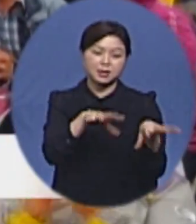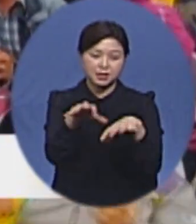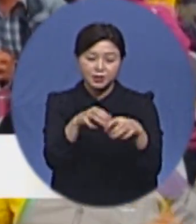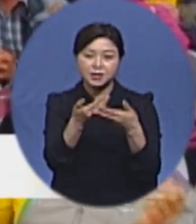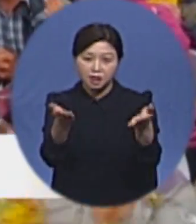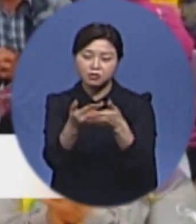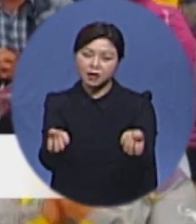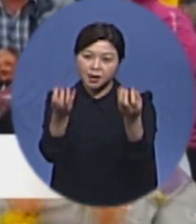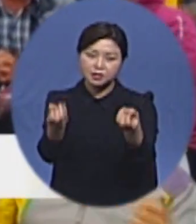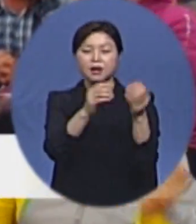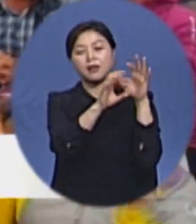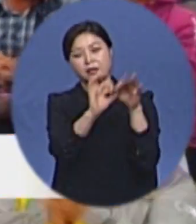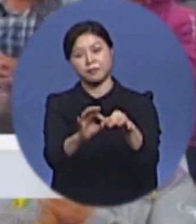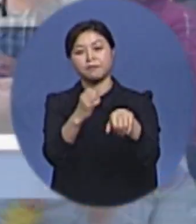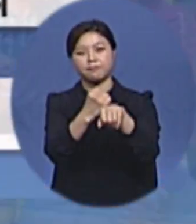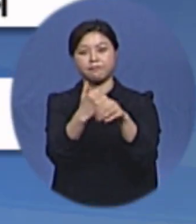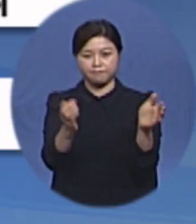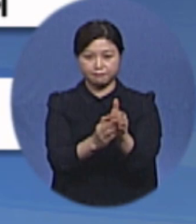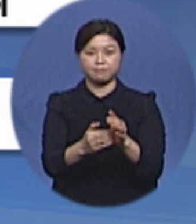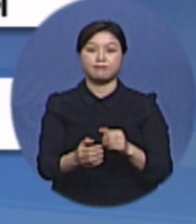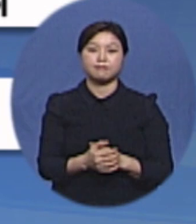행사가 함께 마련됐습니다.